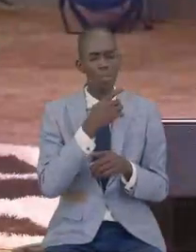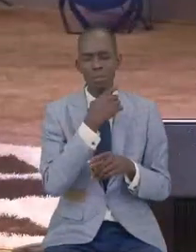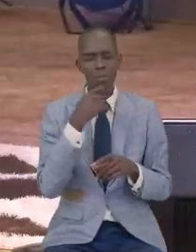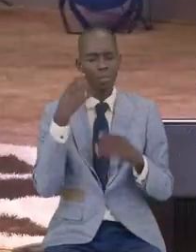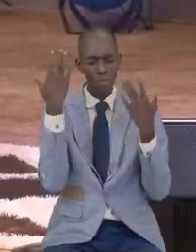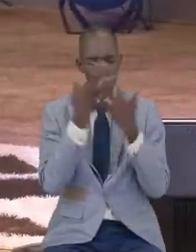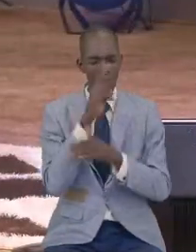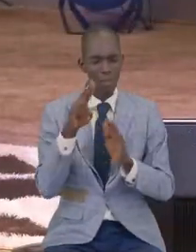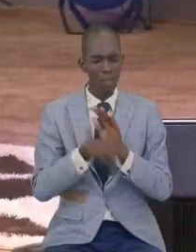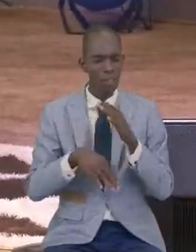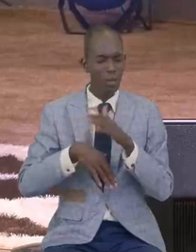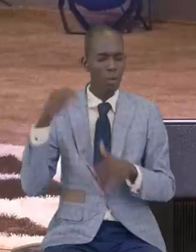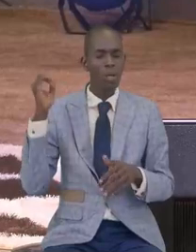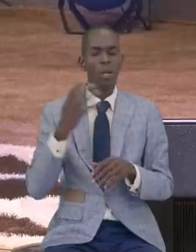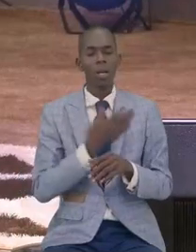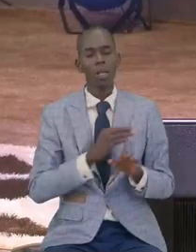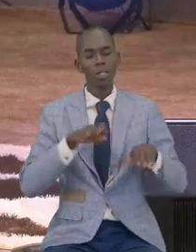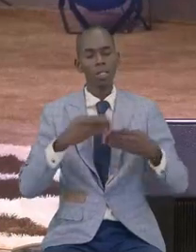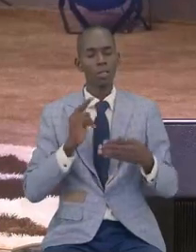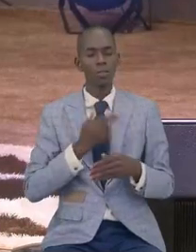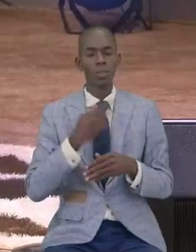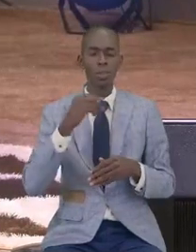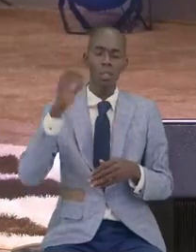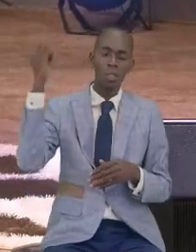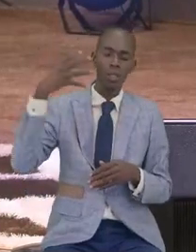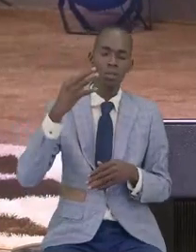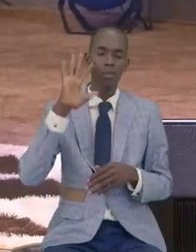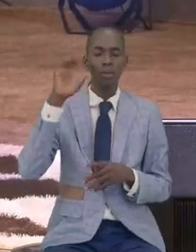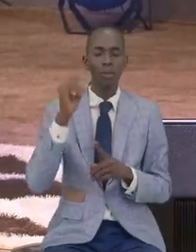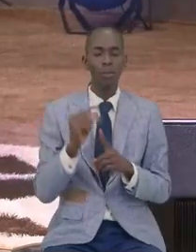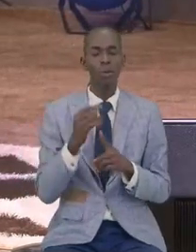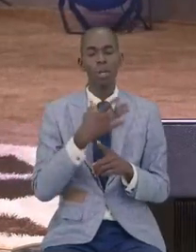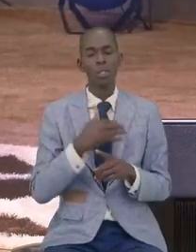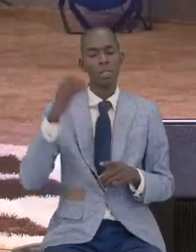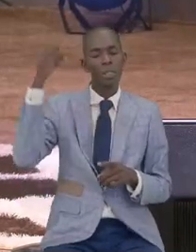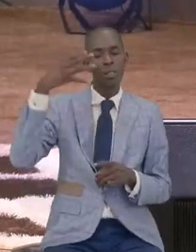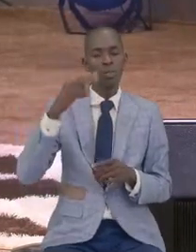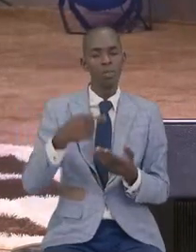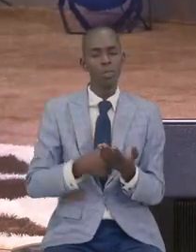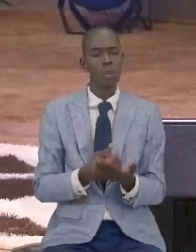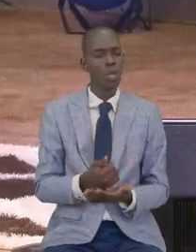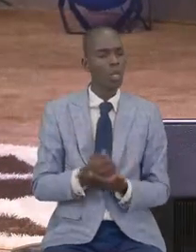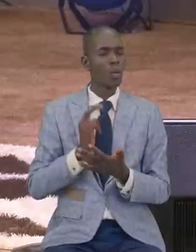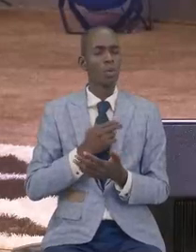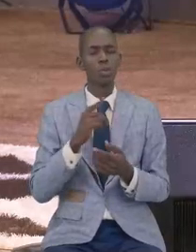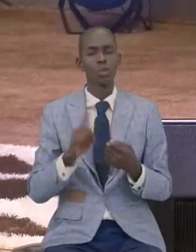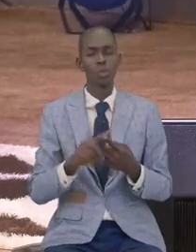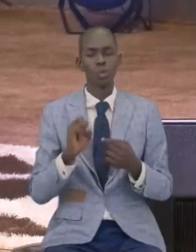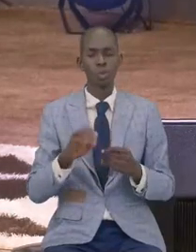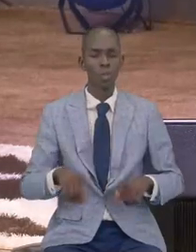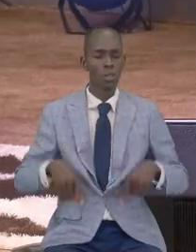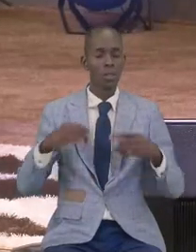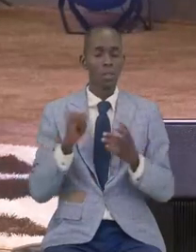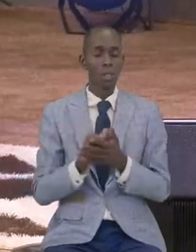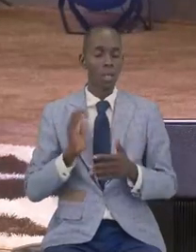les ténèbres et nous accorde la lumière de la parole et la lumière de l'Évangile. Aide-nous à s'y mener notre vie pour